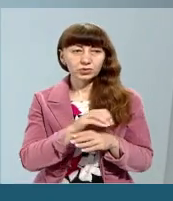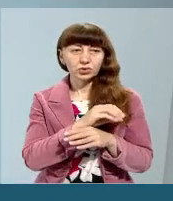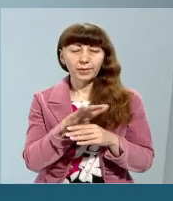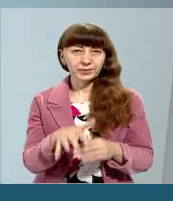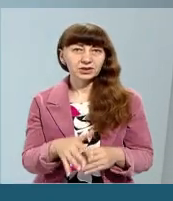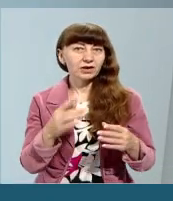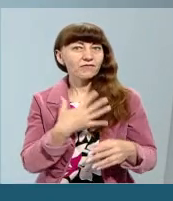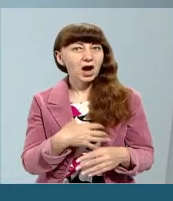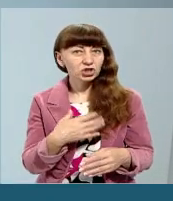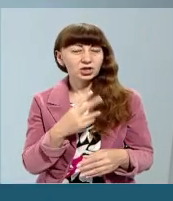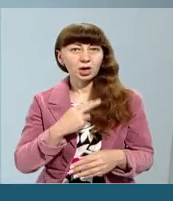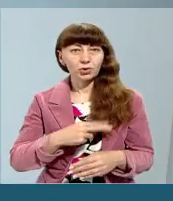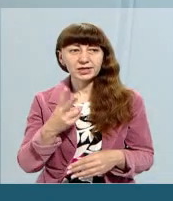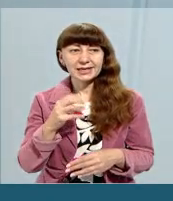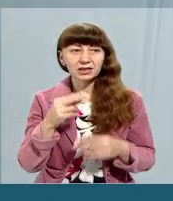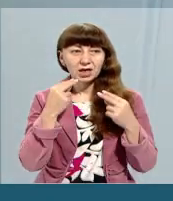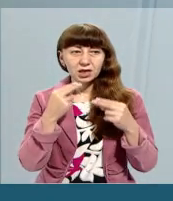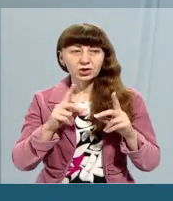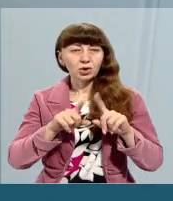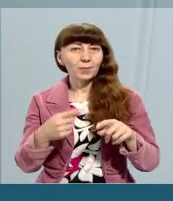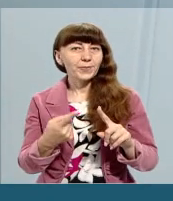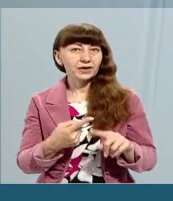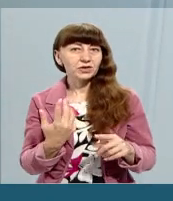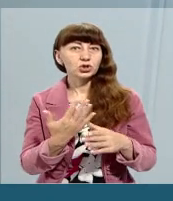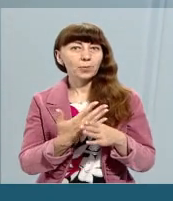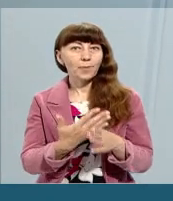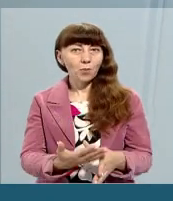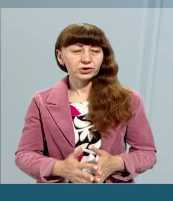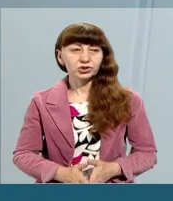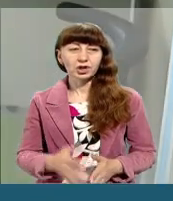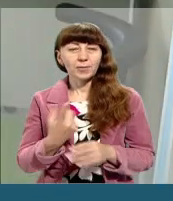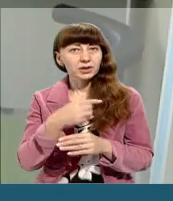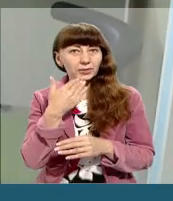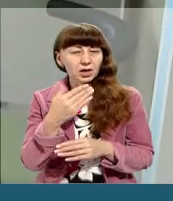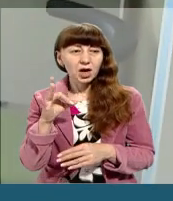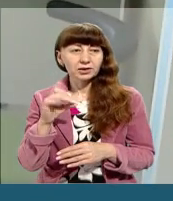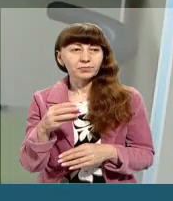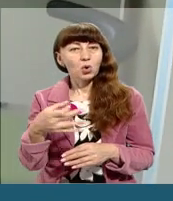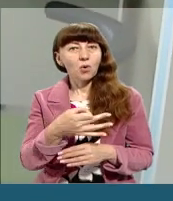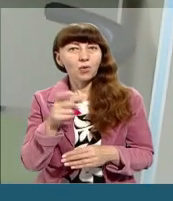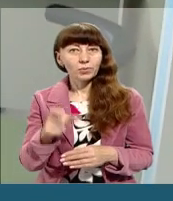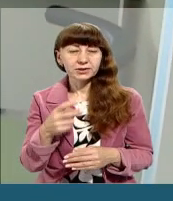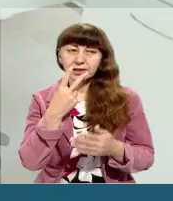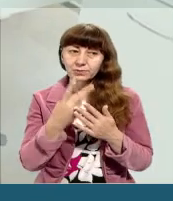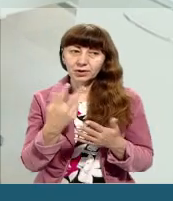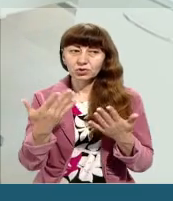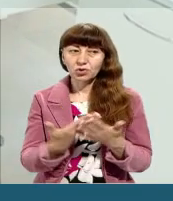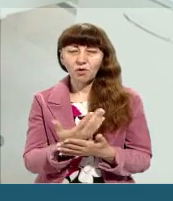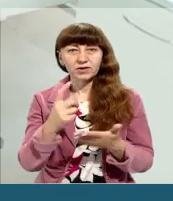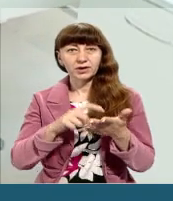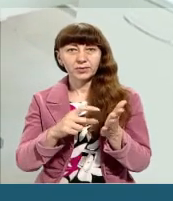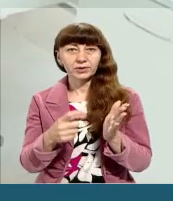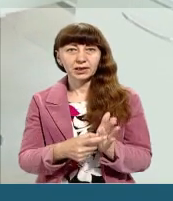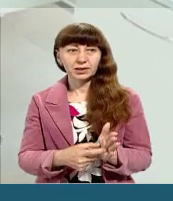Теперь важно работать над качеством оказания первичной медицинской помощи. Об этом скажет и глава области, осматривая новые кабинеты